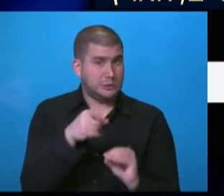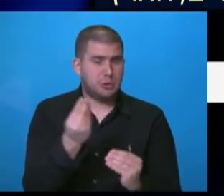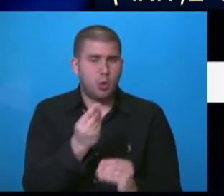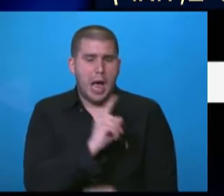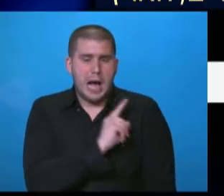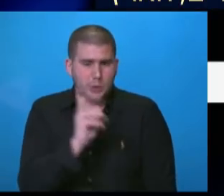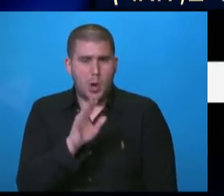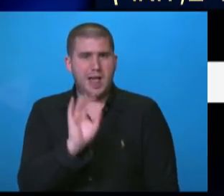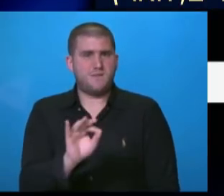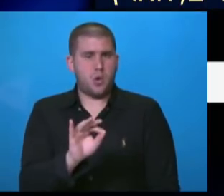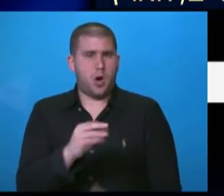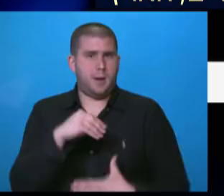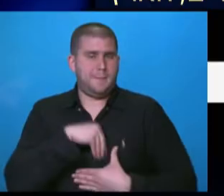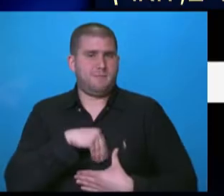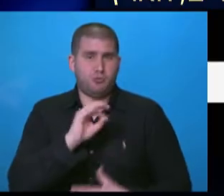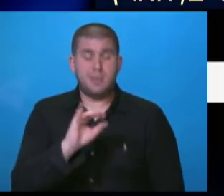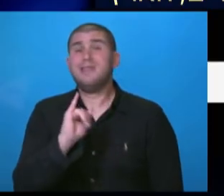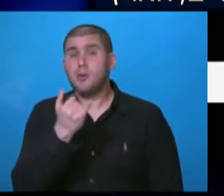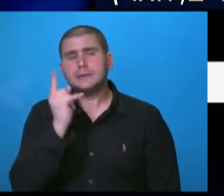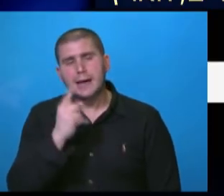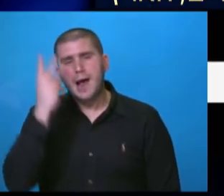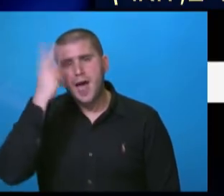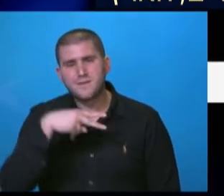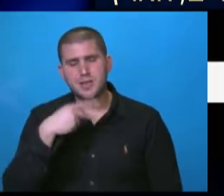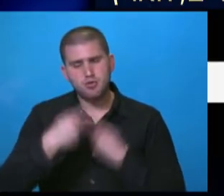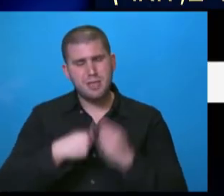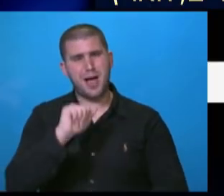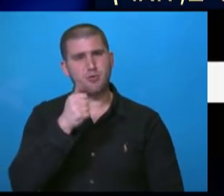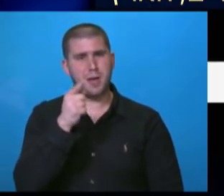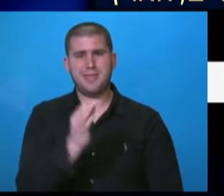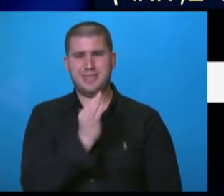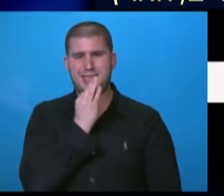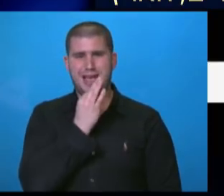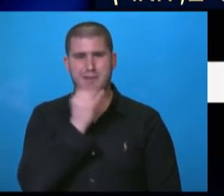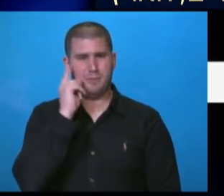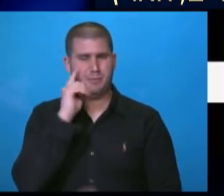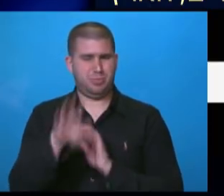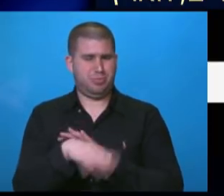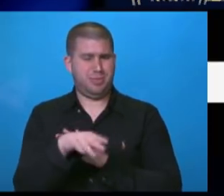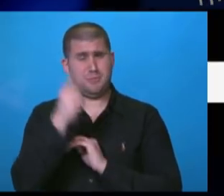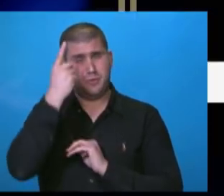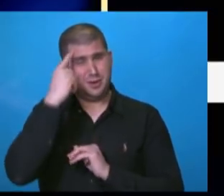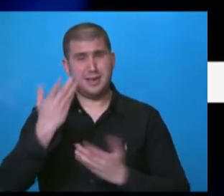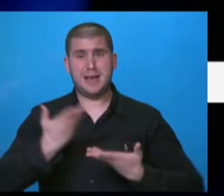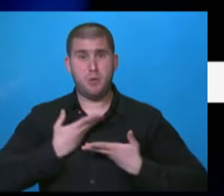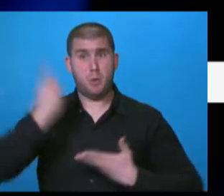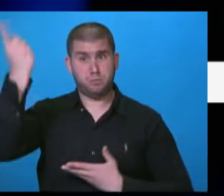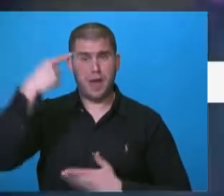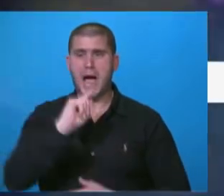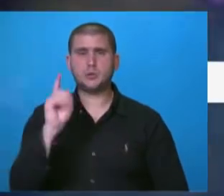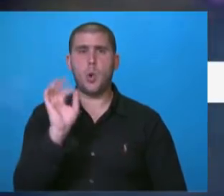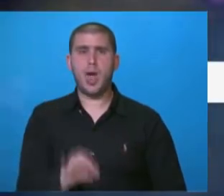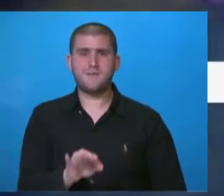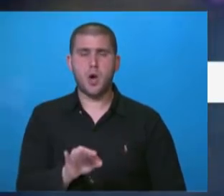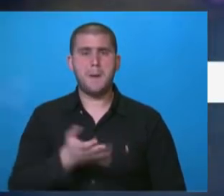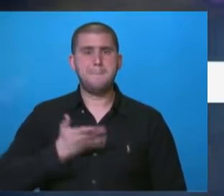בהם רוחנית, לא? בוודאי. אבל קודם כל צריך להבין שבשנים הראשונות, כשהם נערים שלא יודעים יותר מדי, הם יודעים שהם קבלו הוראה שאסור לפגוע בבן האדמור,